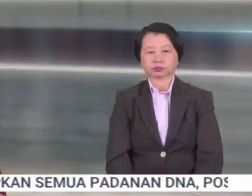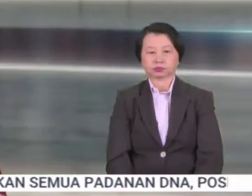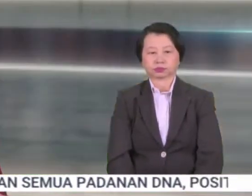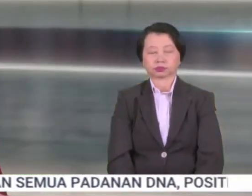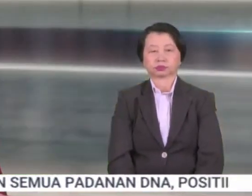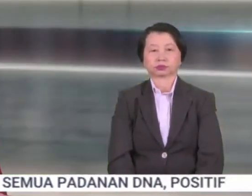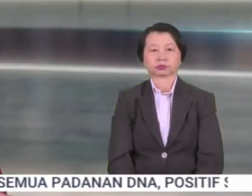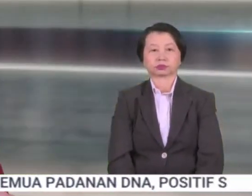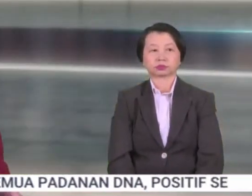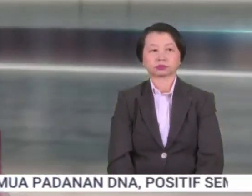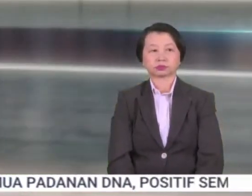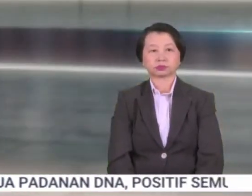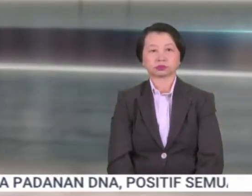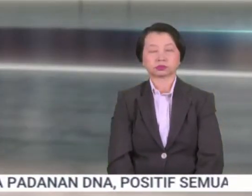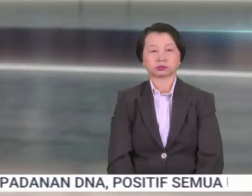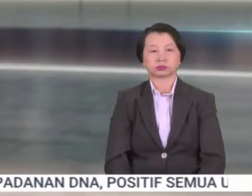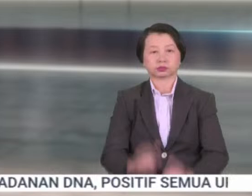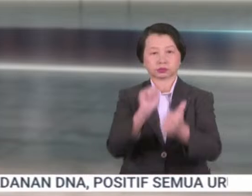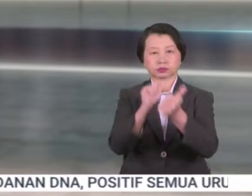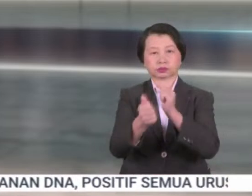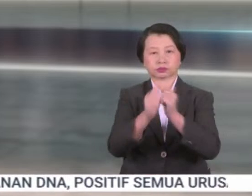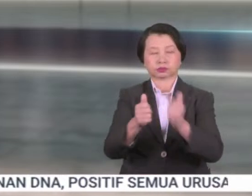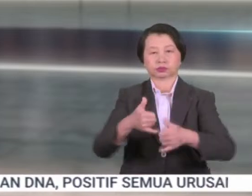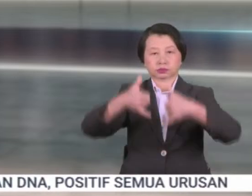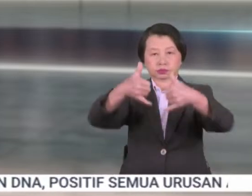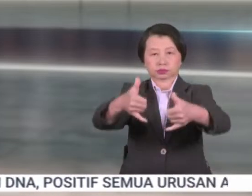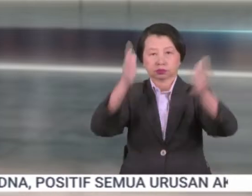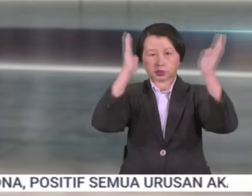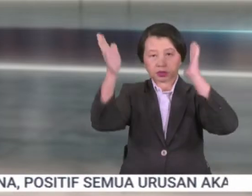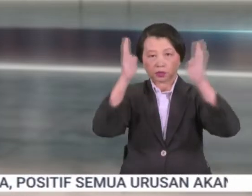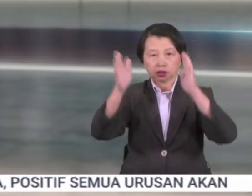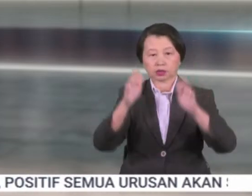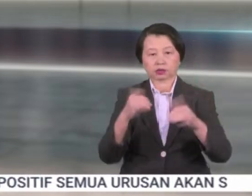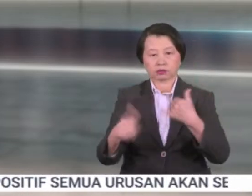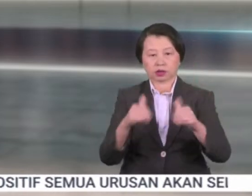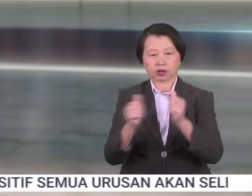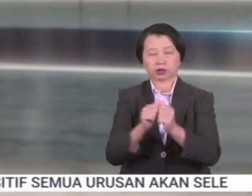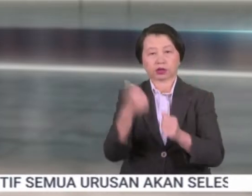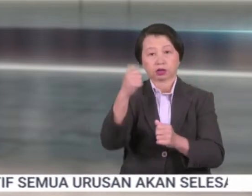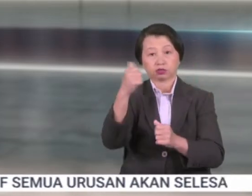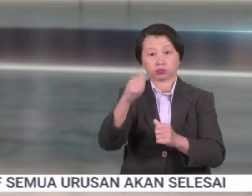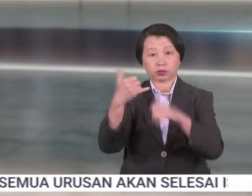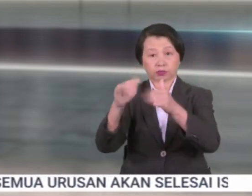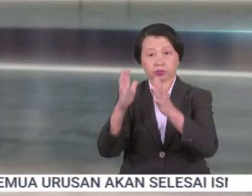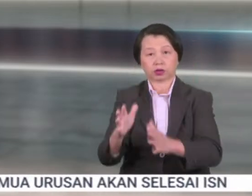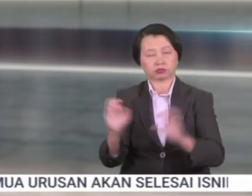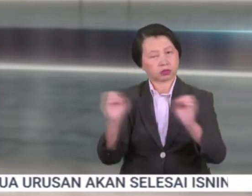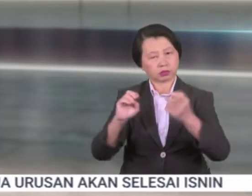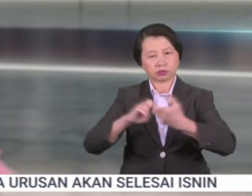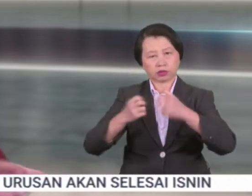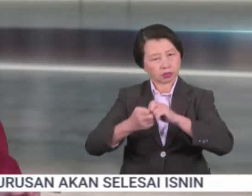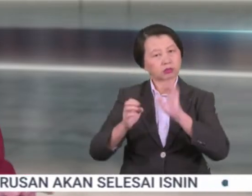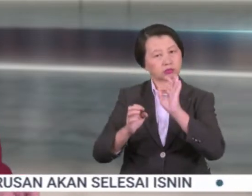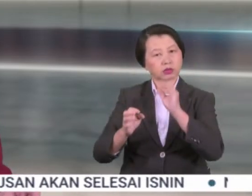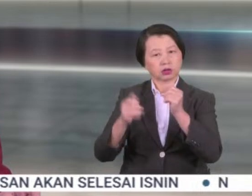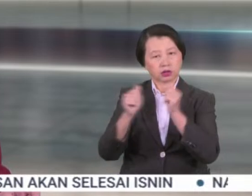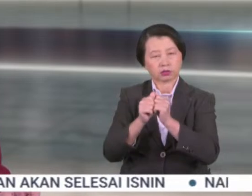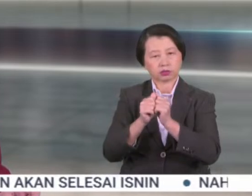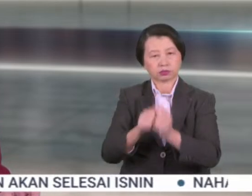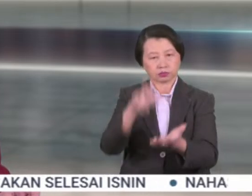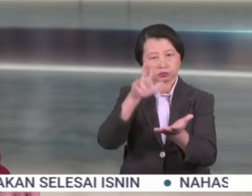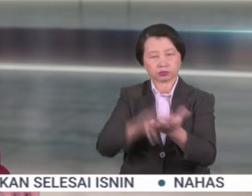kita baik perkembangan sukan piala Malaysia beraksi dengan 10 pemain tidak menghalang perak FC untuk